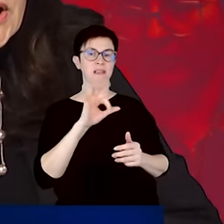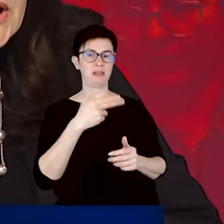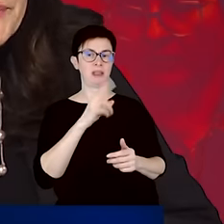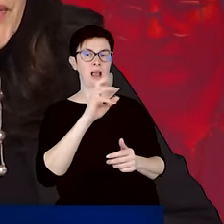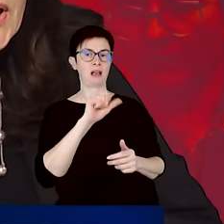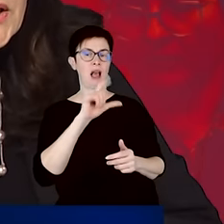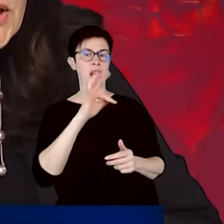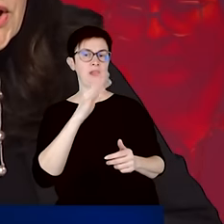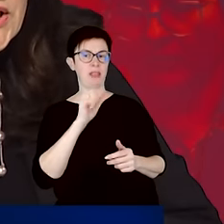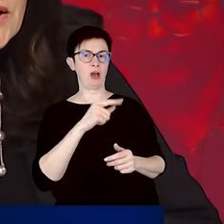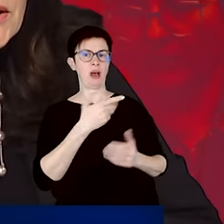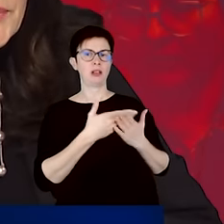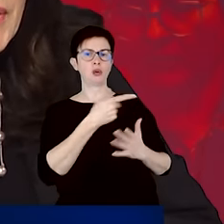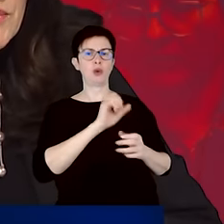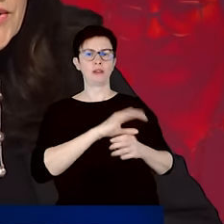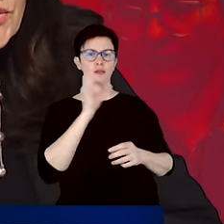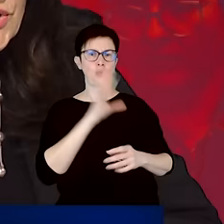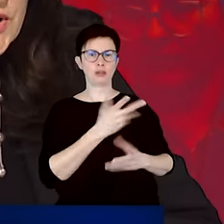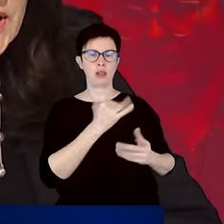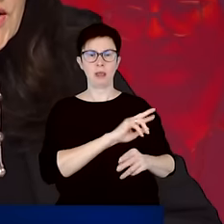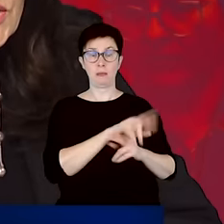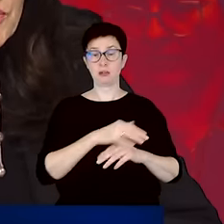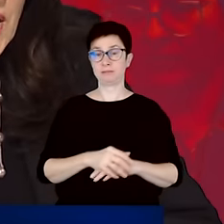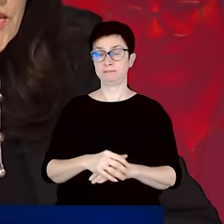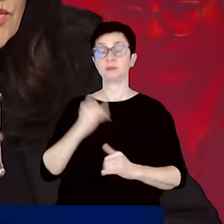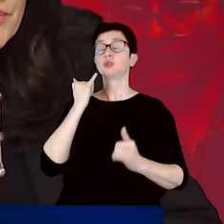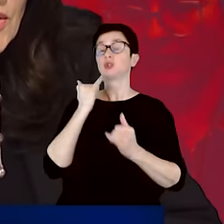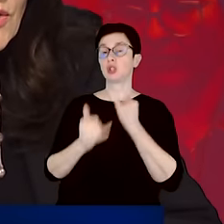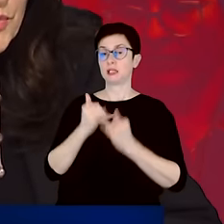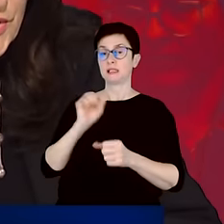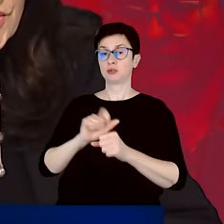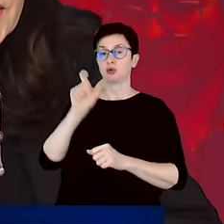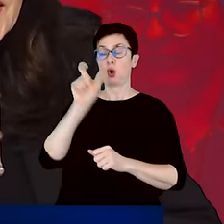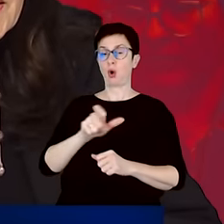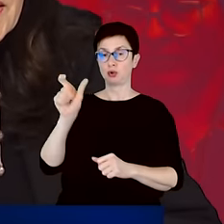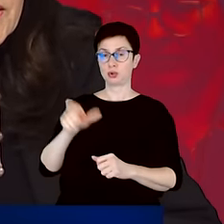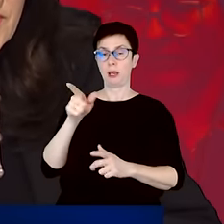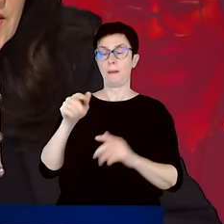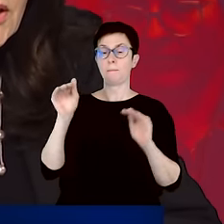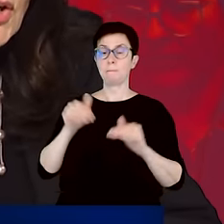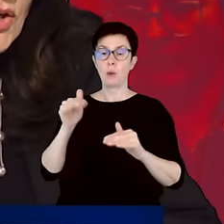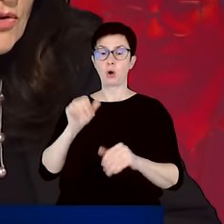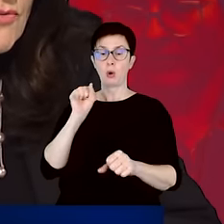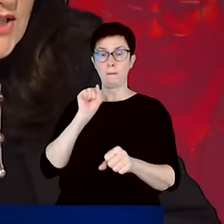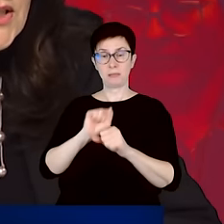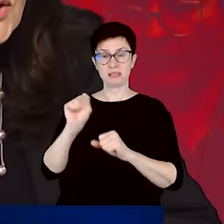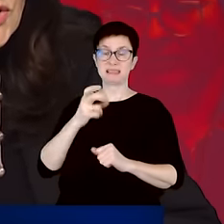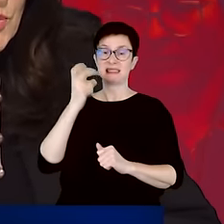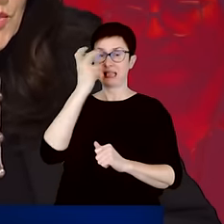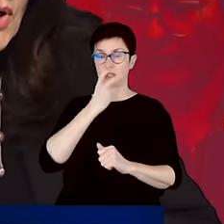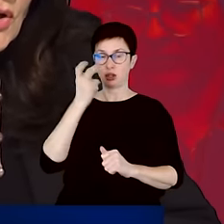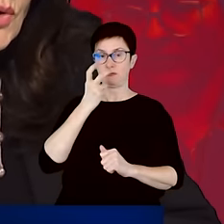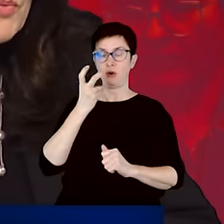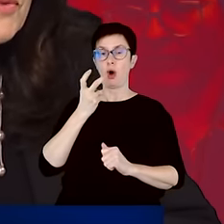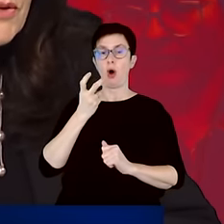gorszy. Jeżeli mamy do czynienia z osobami, które mogą być zainteresowane ochroną własnej